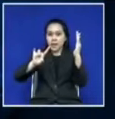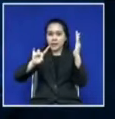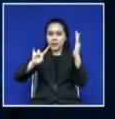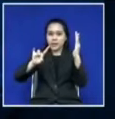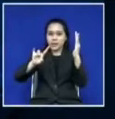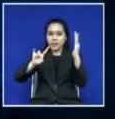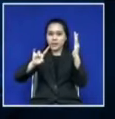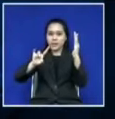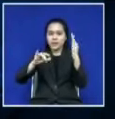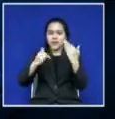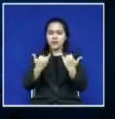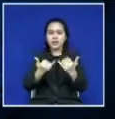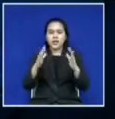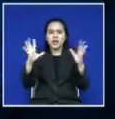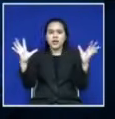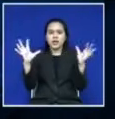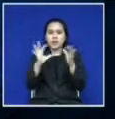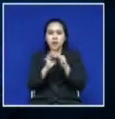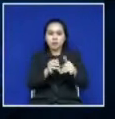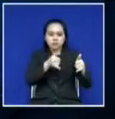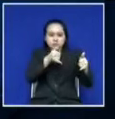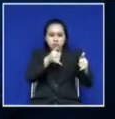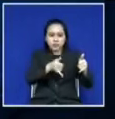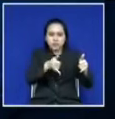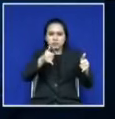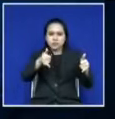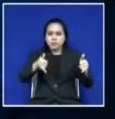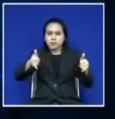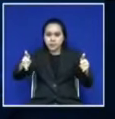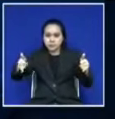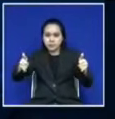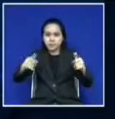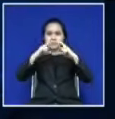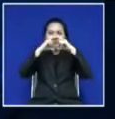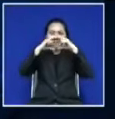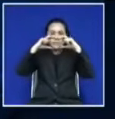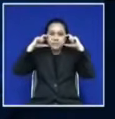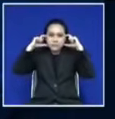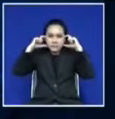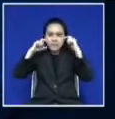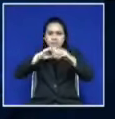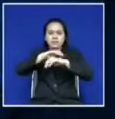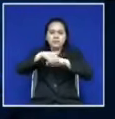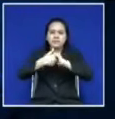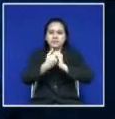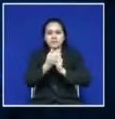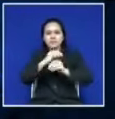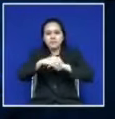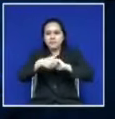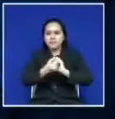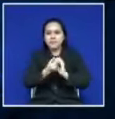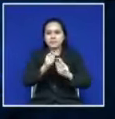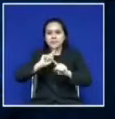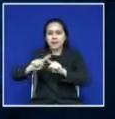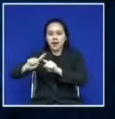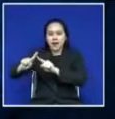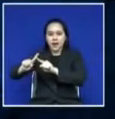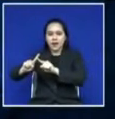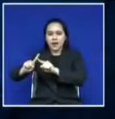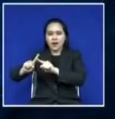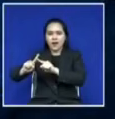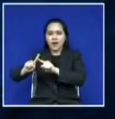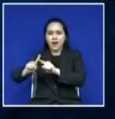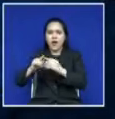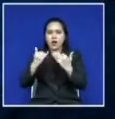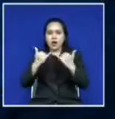เรื่องเกี่ยวกับการเว้นระยะห่างนะครับการใส่หน้ากากอนามัยการล้างมือนะครับสิ่งเหล่านี้เนี่ยเรายกระดับนะฮะเข้ม